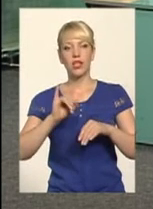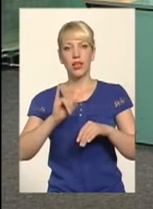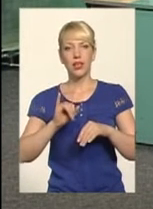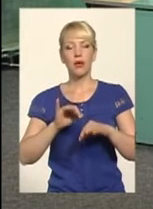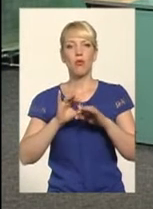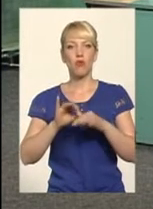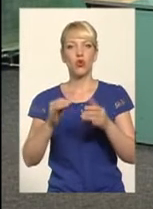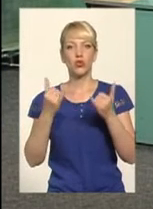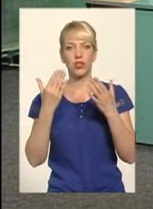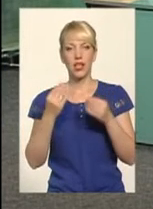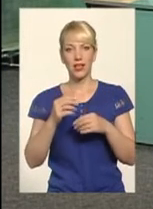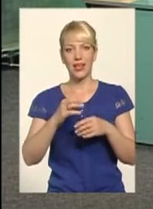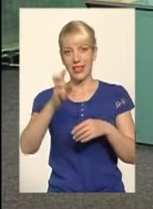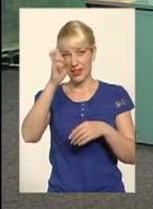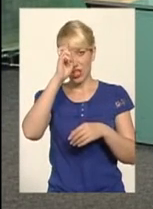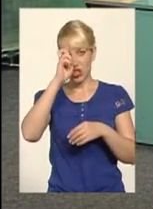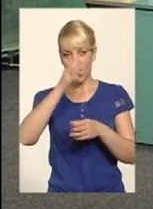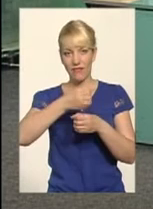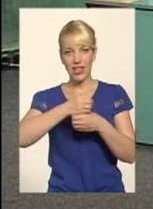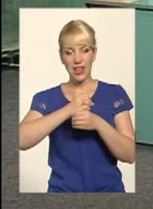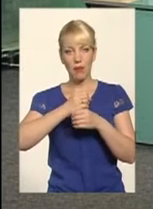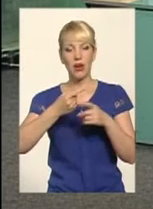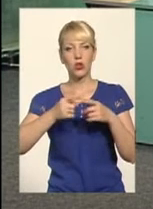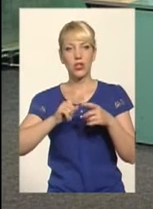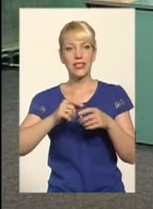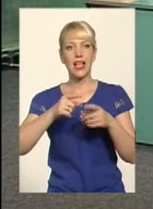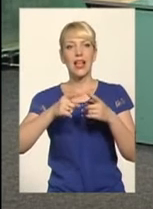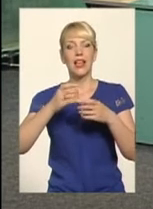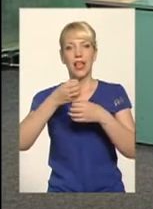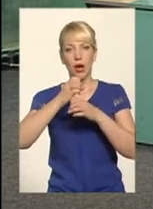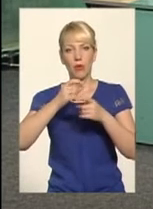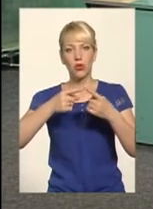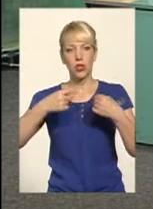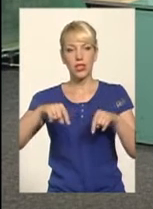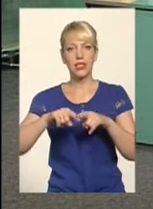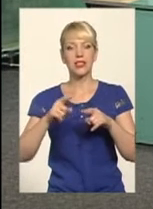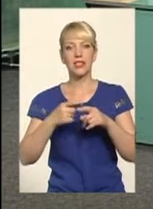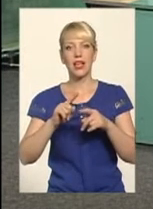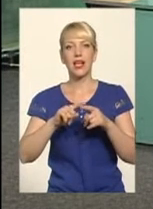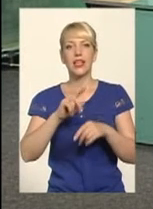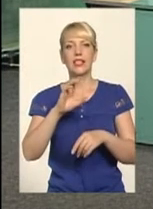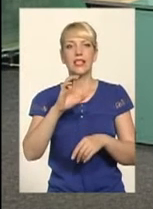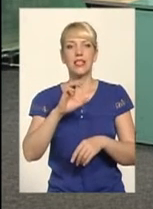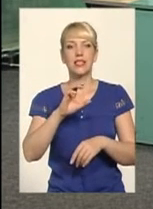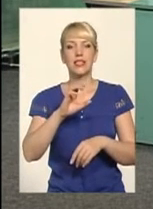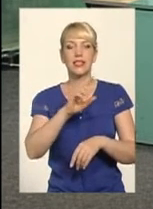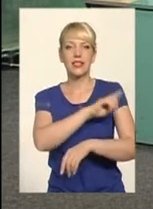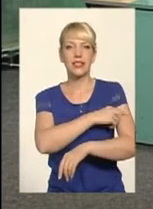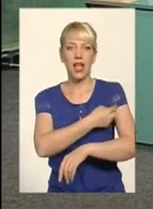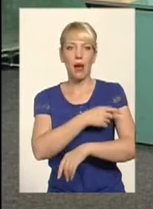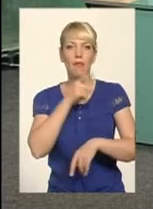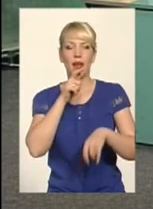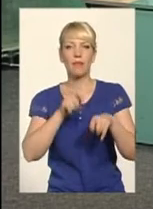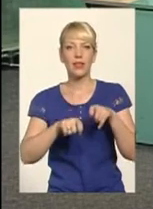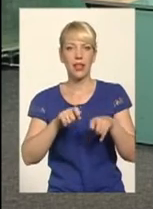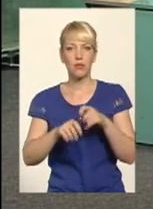сьогоднішній день державні лабораторії. Це лабораторні відділення Державної установи санепідслужби України в Хмельницькій області.